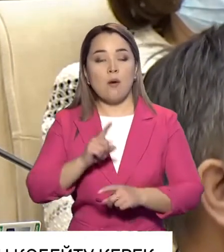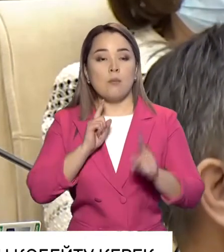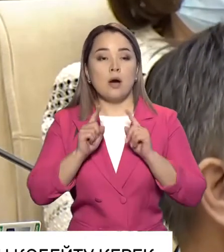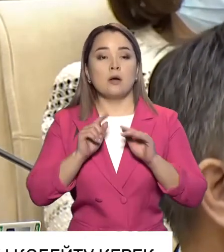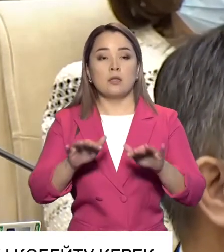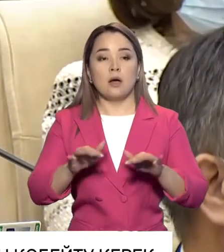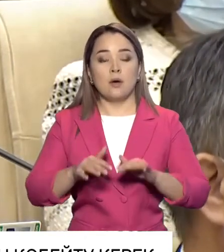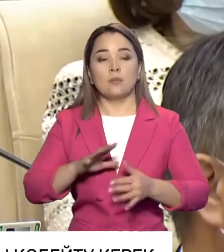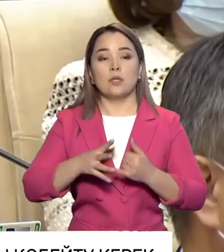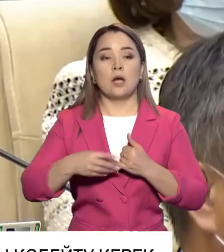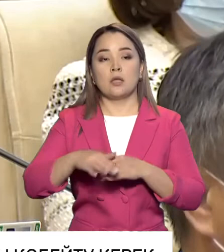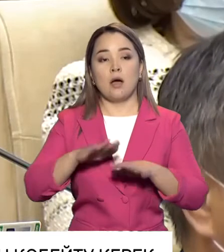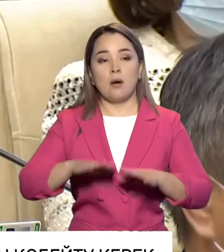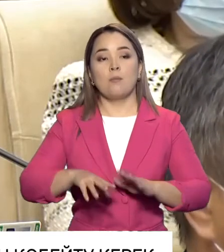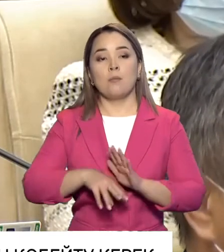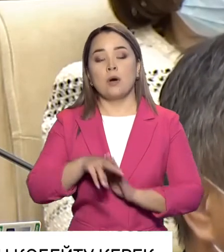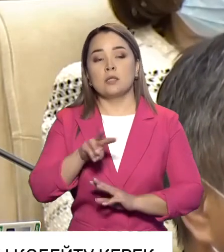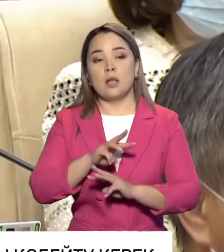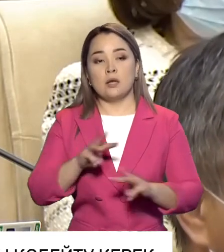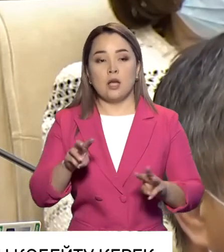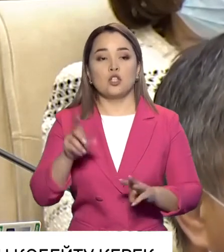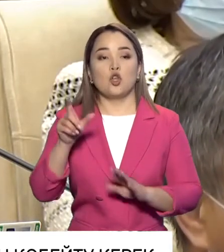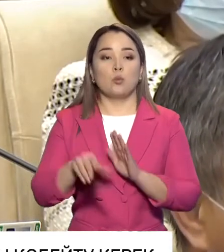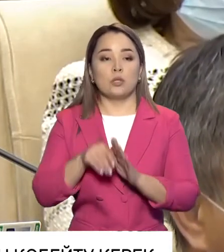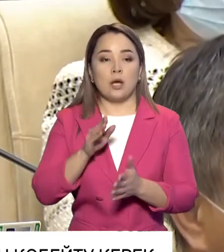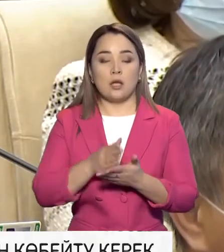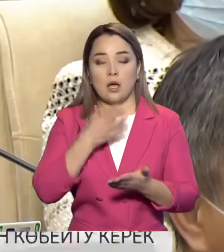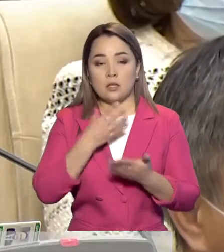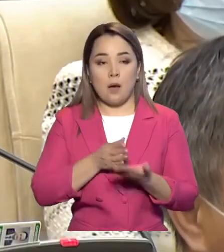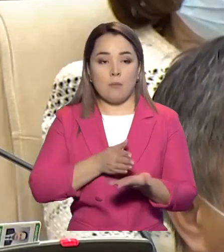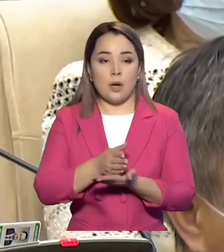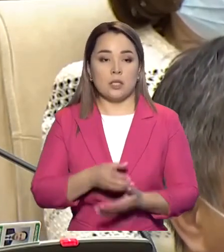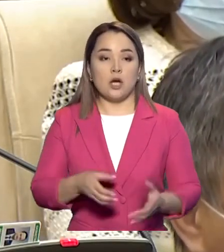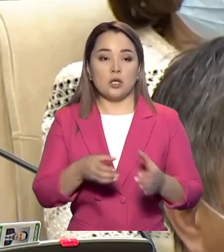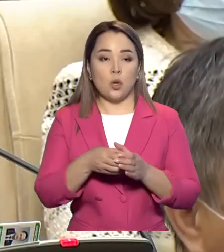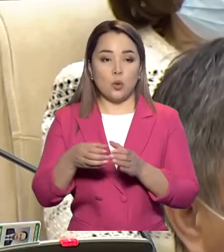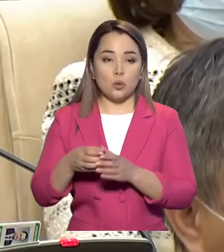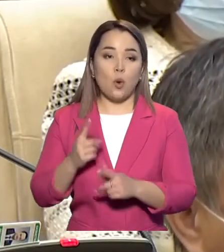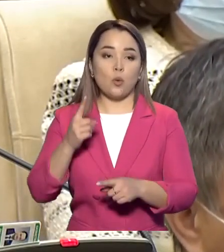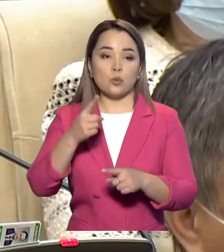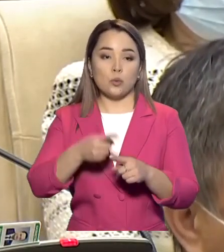жергілікті мәслихат депутаттарын, саяси партиялар мен қоғамдық ұйымдар өкілдерін қосу керек.